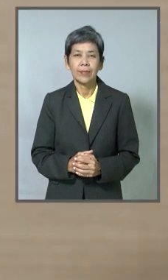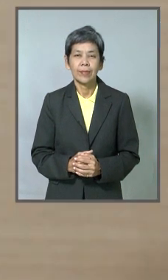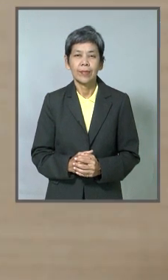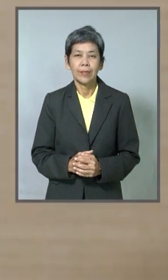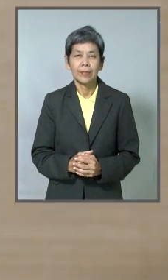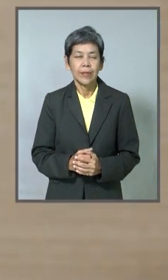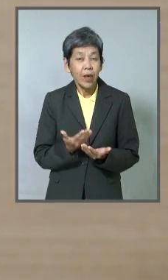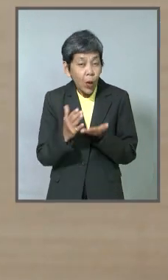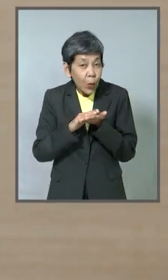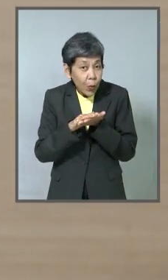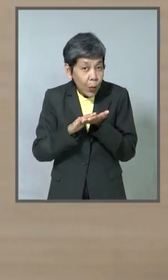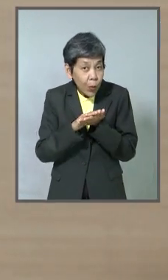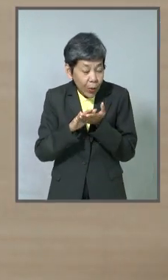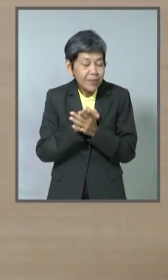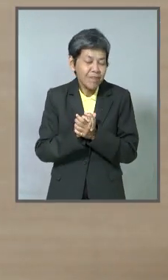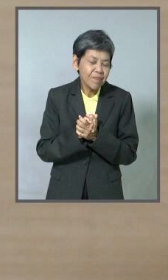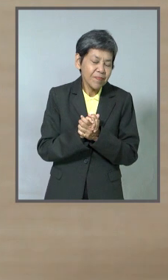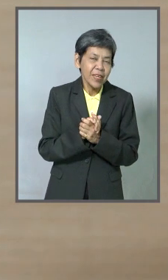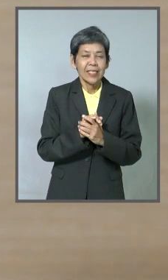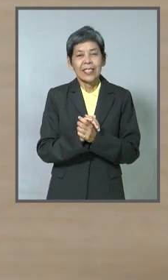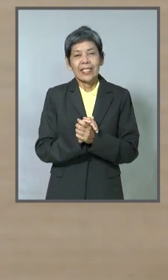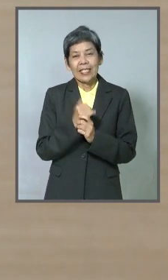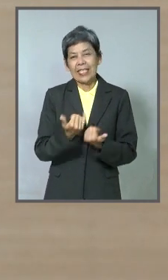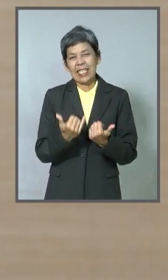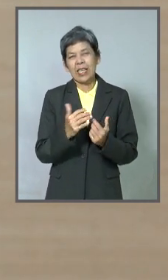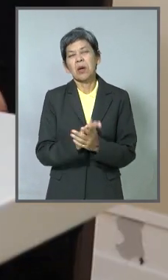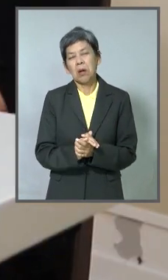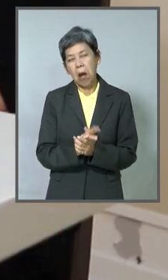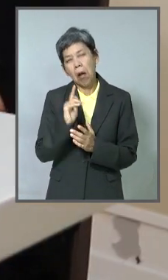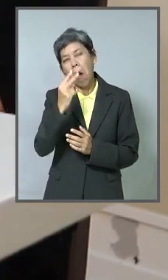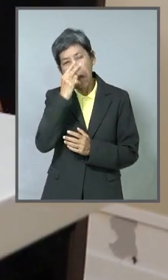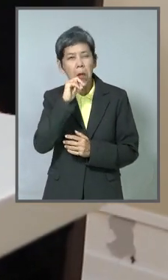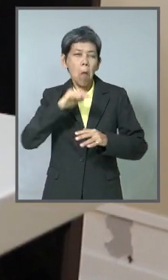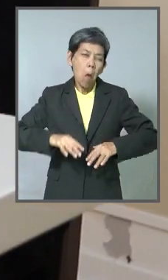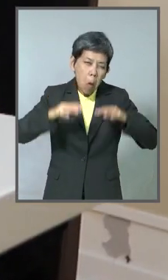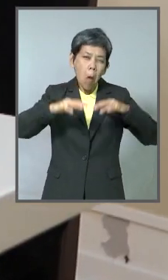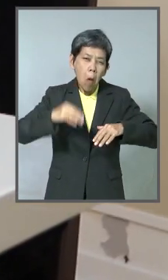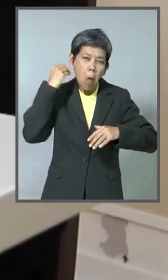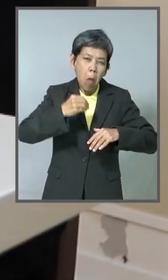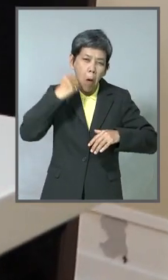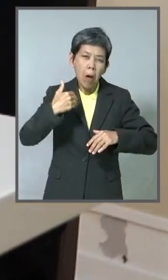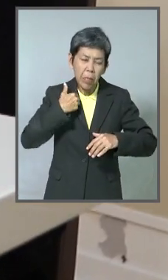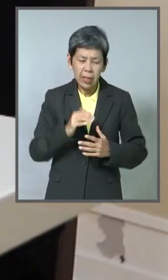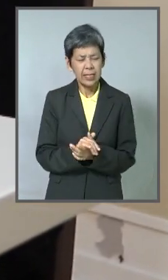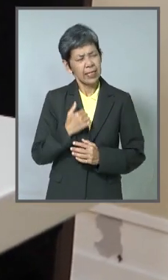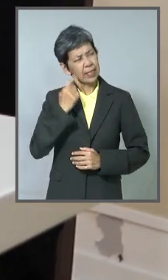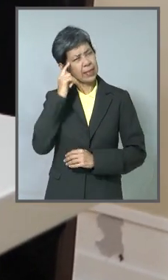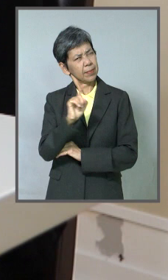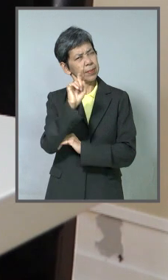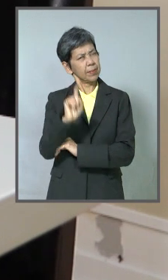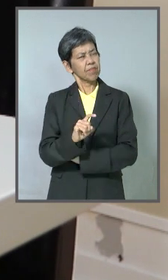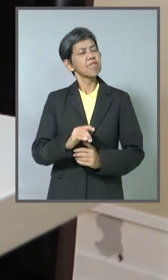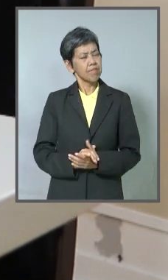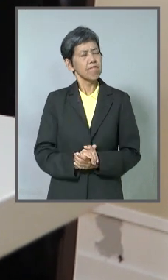เราวันนี้ขอรบกวนเวลาหน่อยนะฮะเพราะว่าเห็นช่วงนี้ก็มีข่าวเรื่องน้ำท่วมด้วยเนี่ยก็เลยอยากผมกำลังสงสัยอยู่ว่